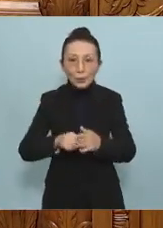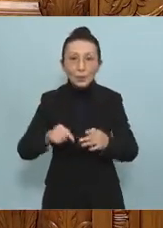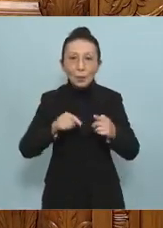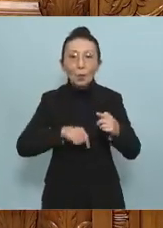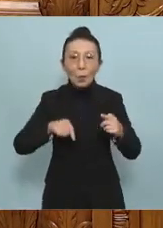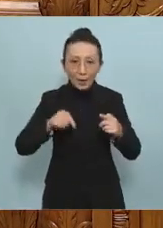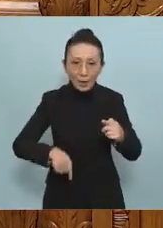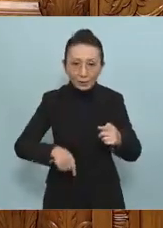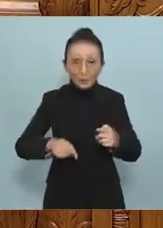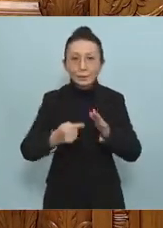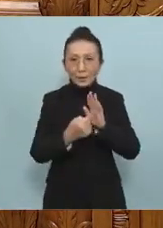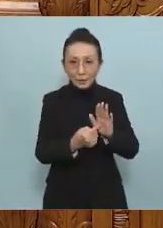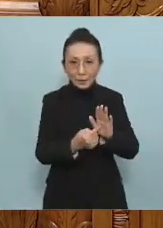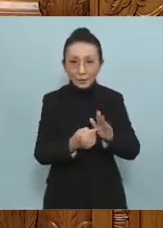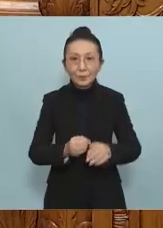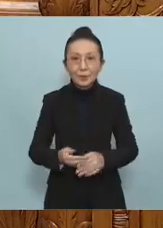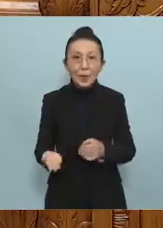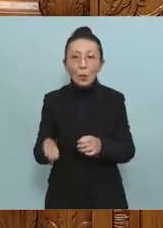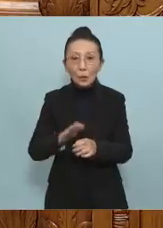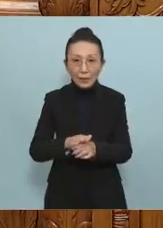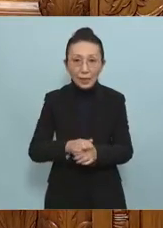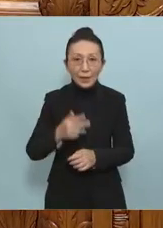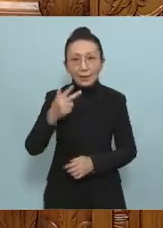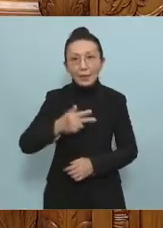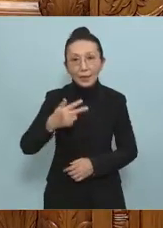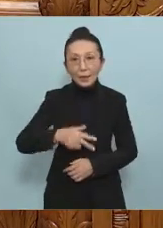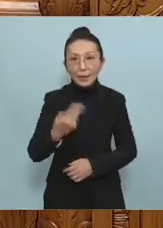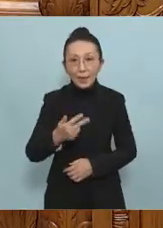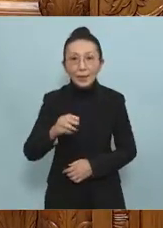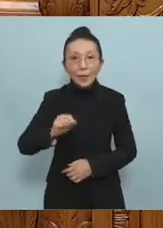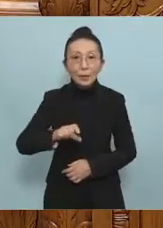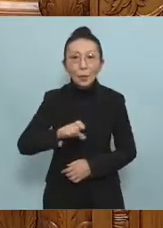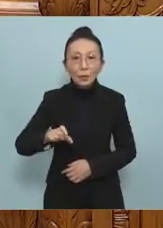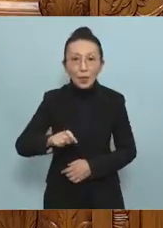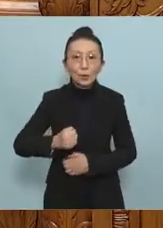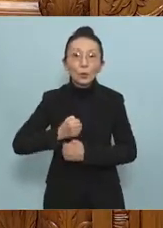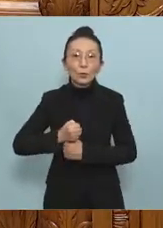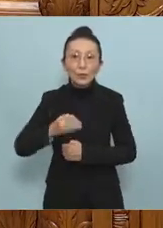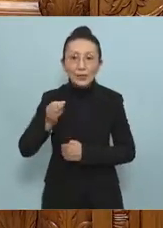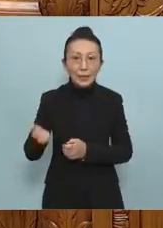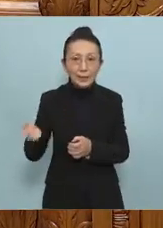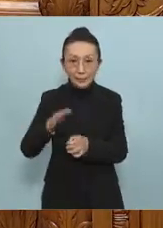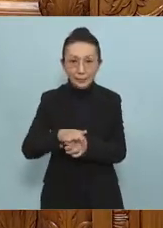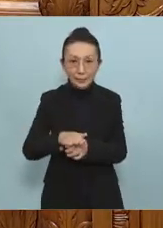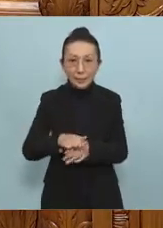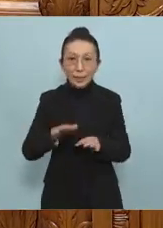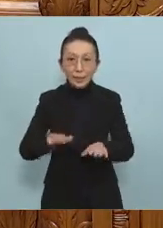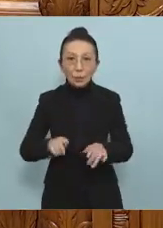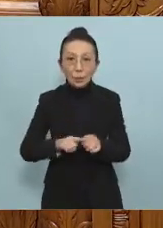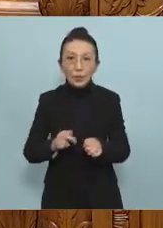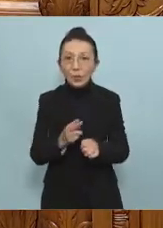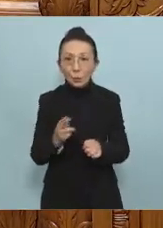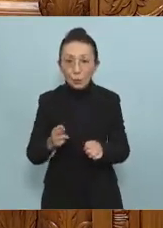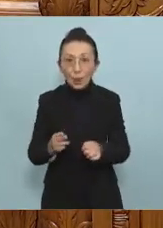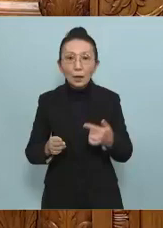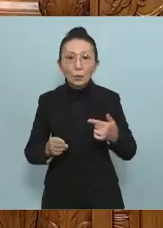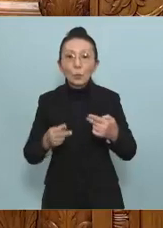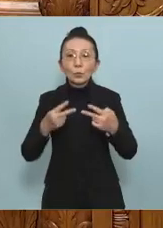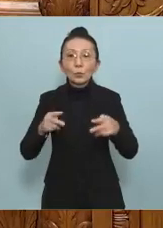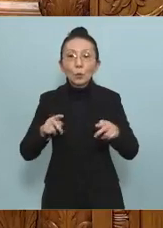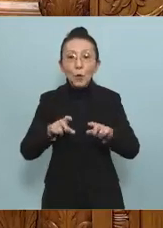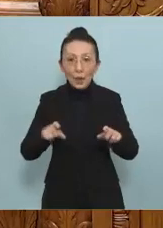予算は過去最大7700億円の軍事費を計上、今年度の軍事費は6兆円を超え